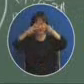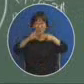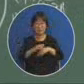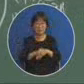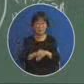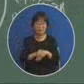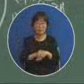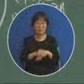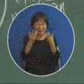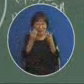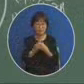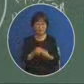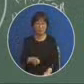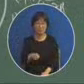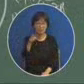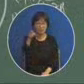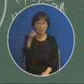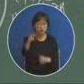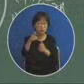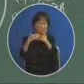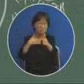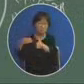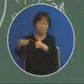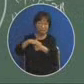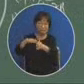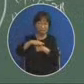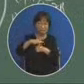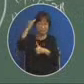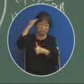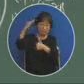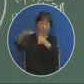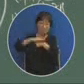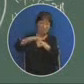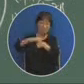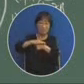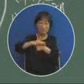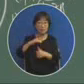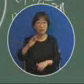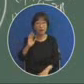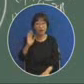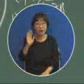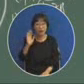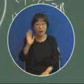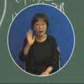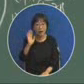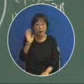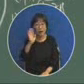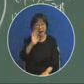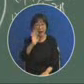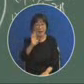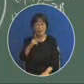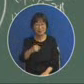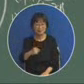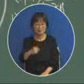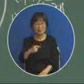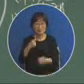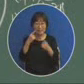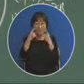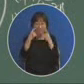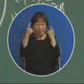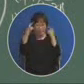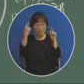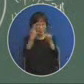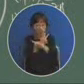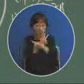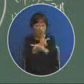circle of misunderstanding. You think, oh, that person is really attacking me and tormenting me. Then you continue to think that way. No. 저 사람이 지금 신음을 하고 있구나. That person is